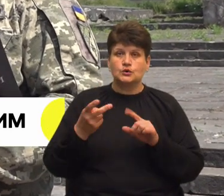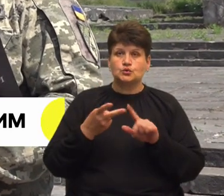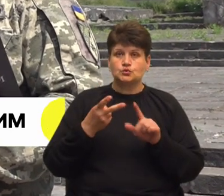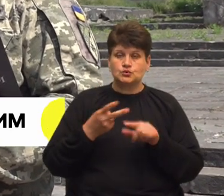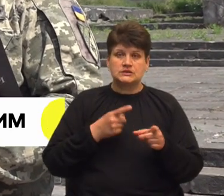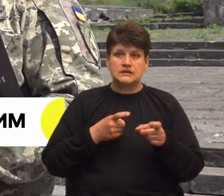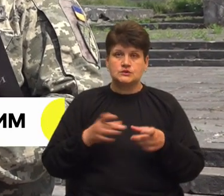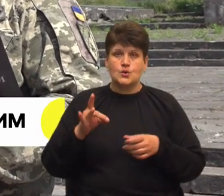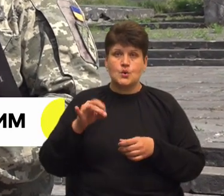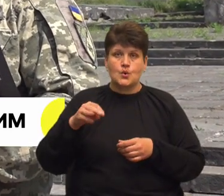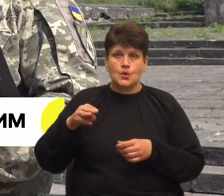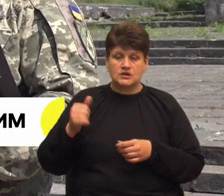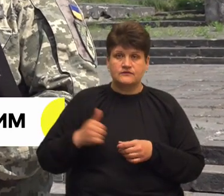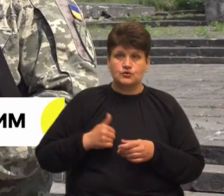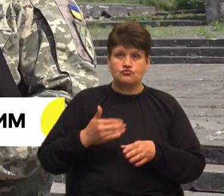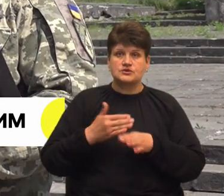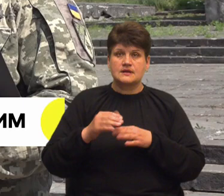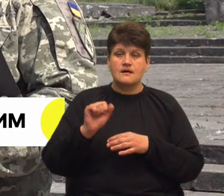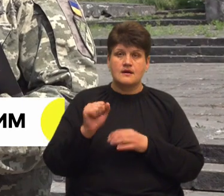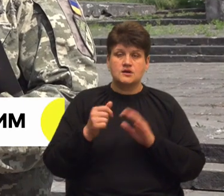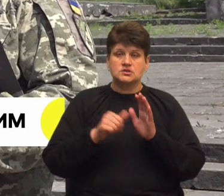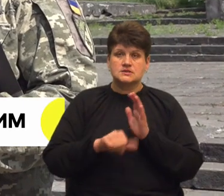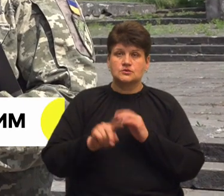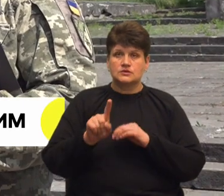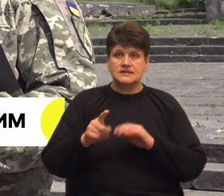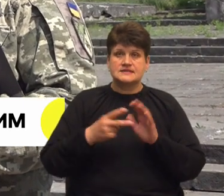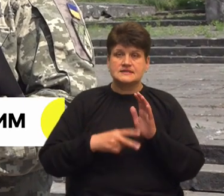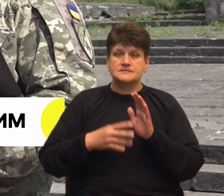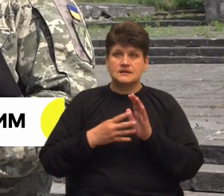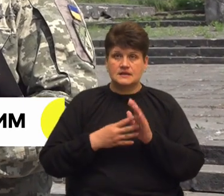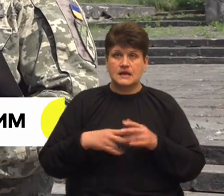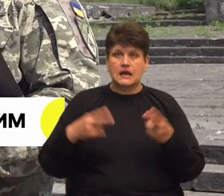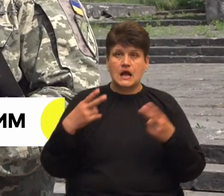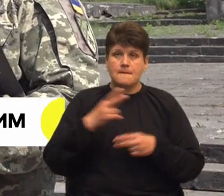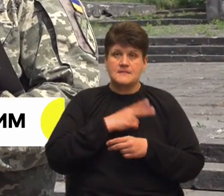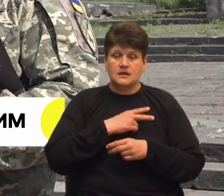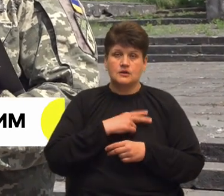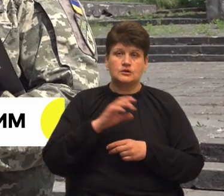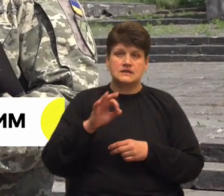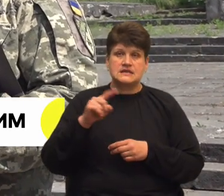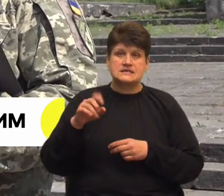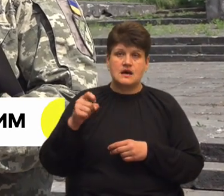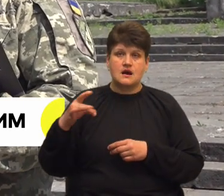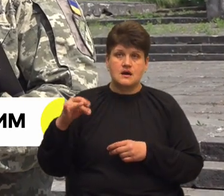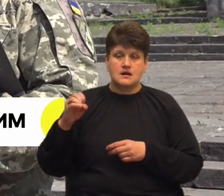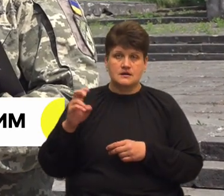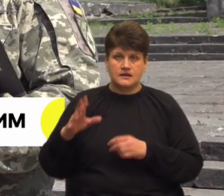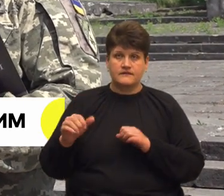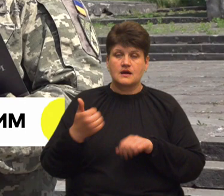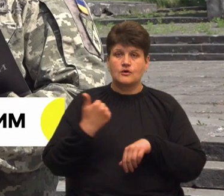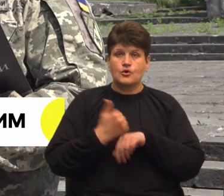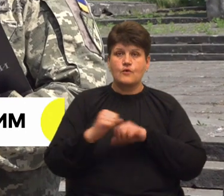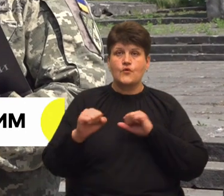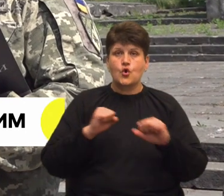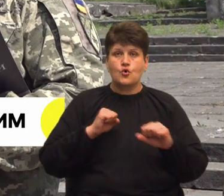лист короти військові частини а7169 капітана Олександра захарків як головнокомандувач Збройних Сил